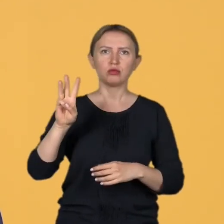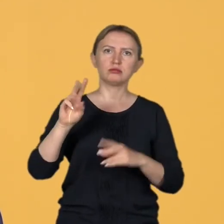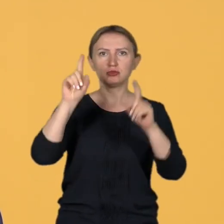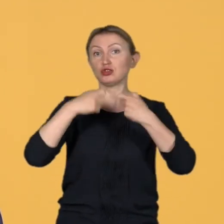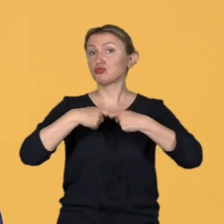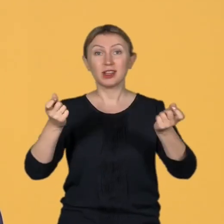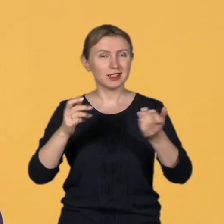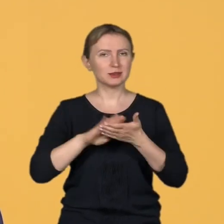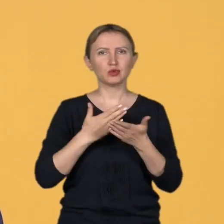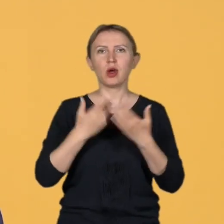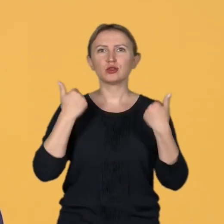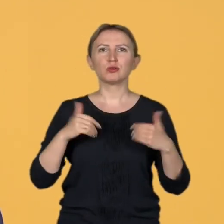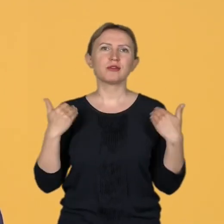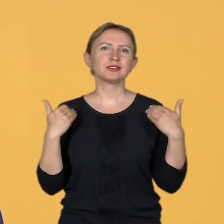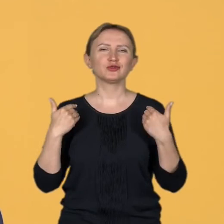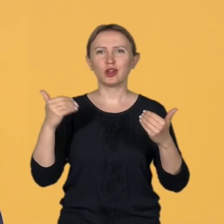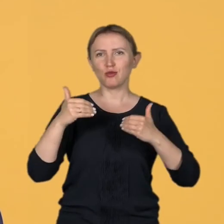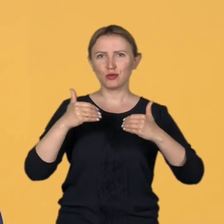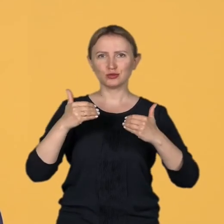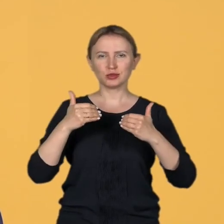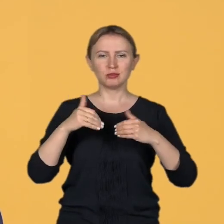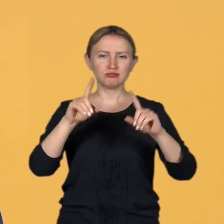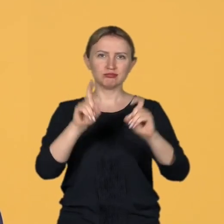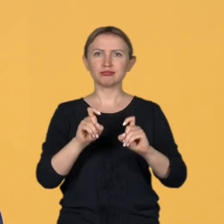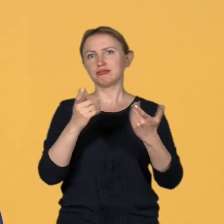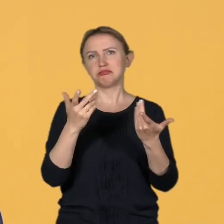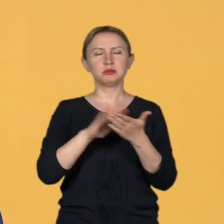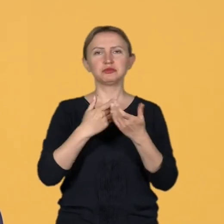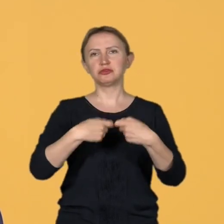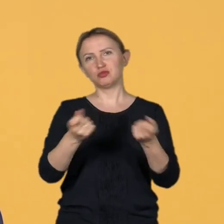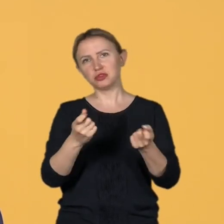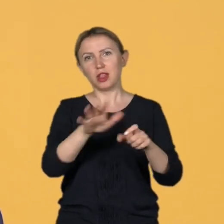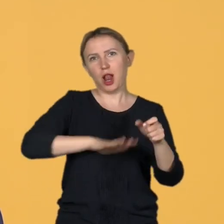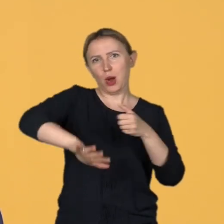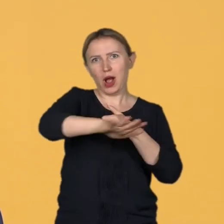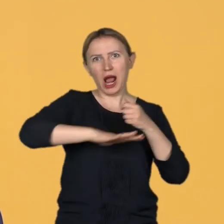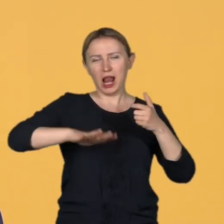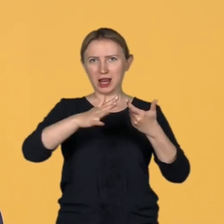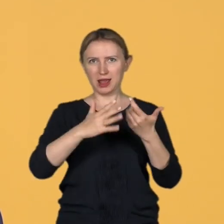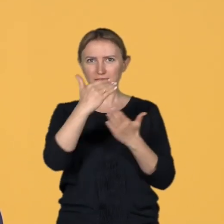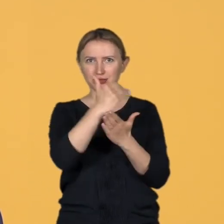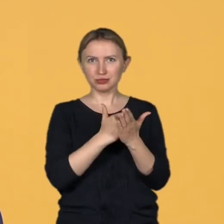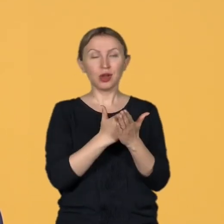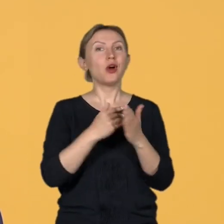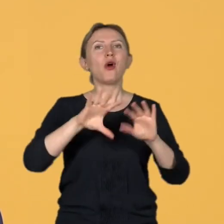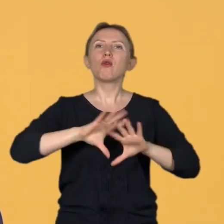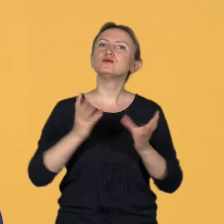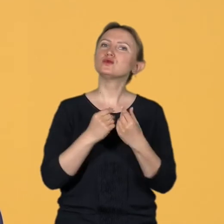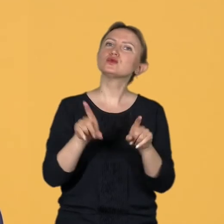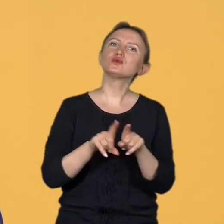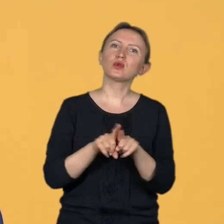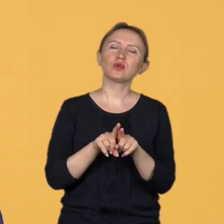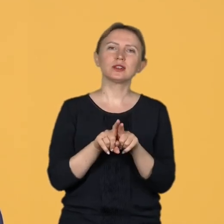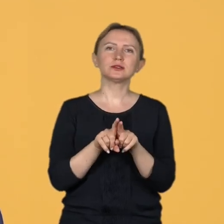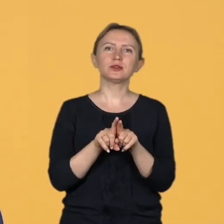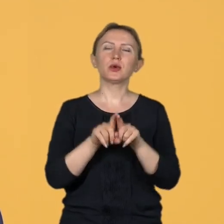jakąś sprzedaż, czy nawet osoba fizyczna tak może będzie mogła rozpocząć jakąś sprzedaż tej lokalnej społeczności. To wszystko też wynika